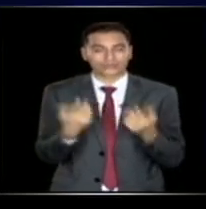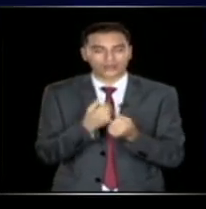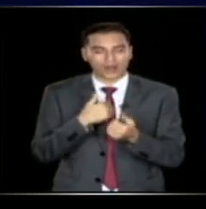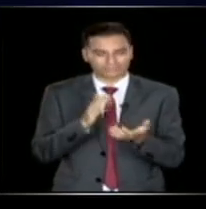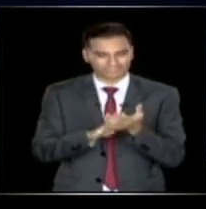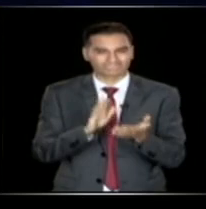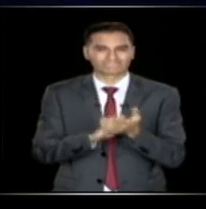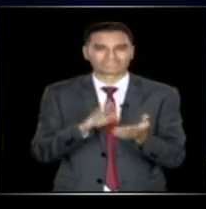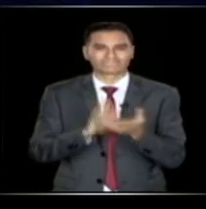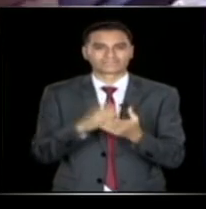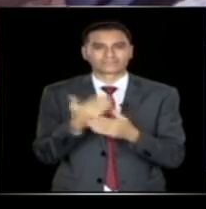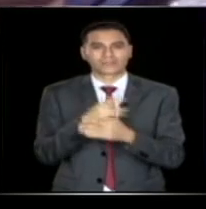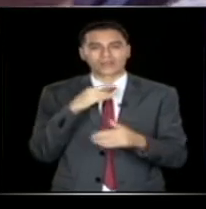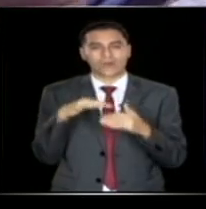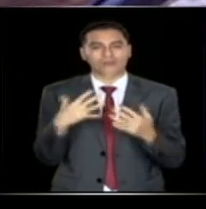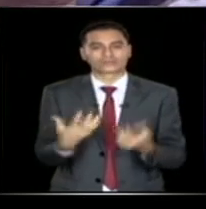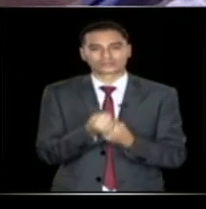على المجهود العظيم اللي هو بيعمله.